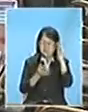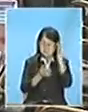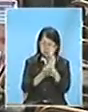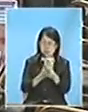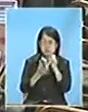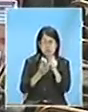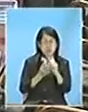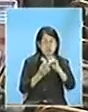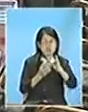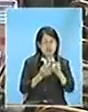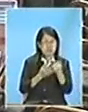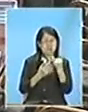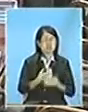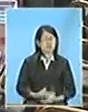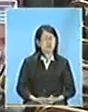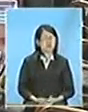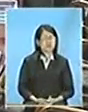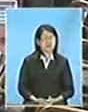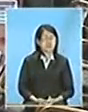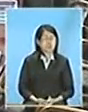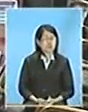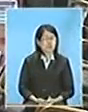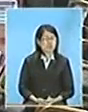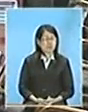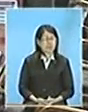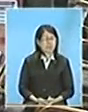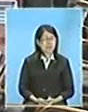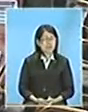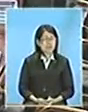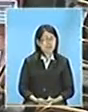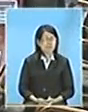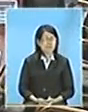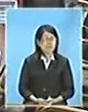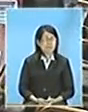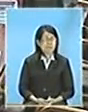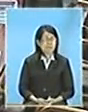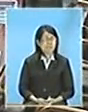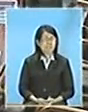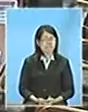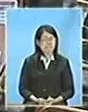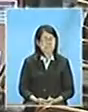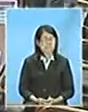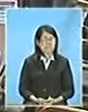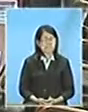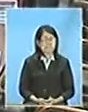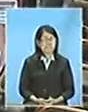าจสุวรรณสิงห์